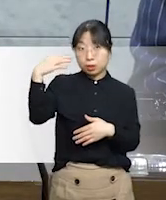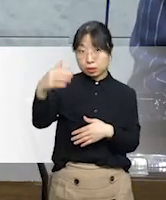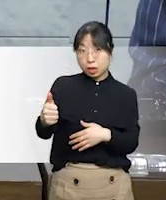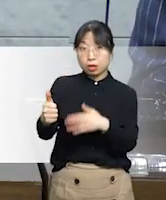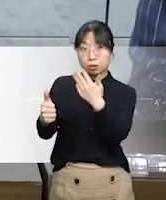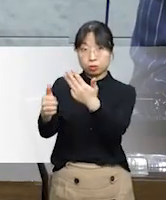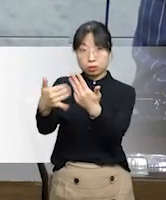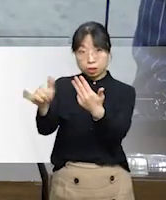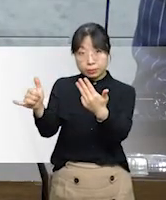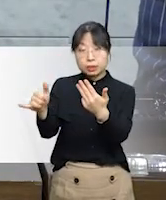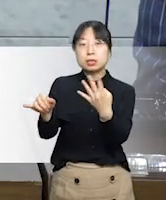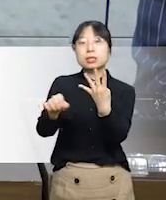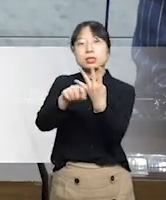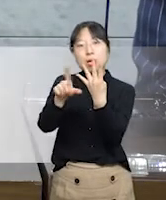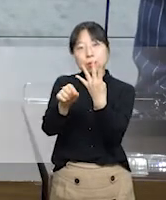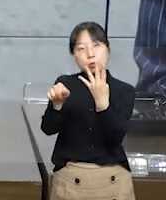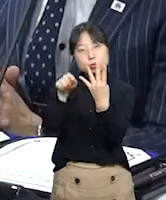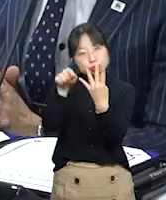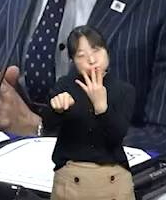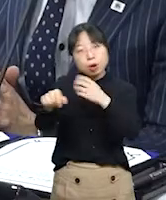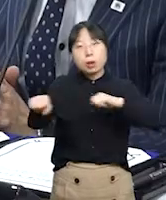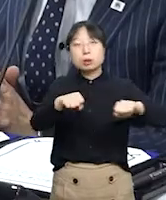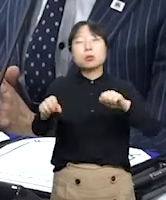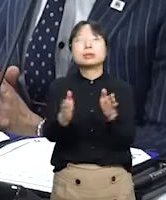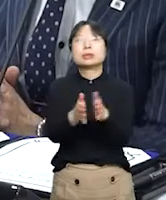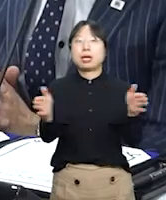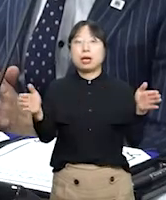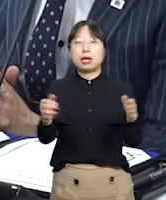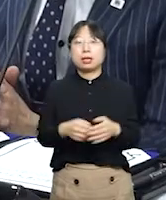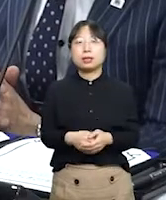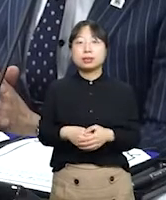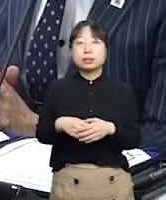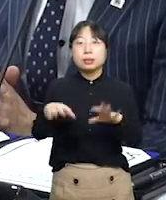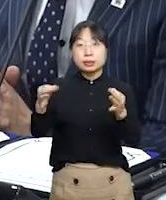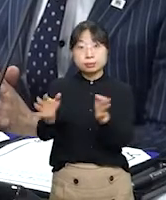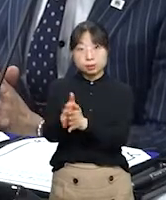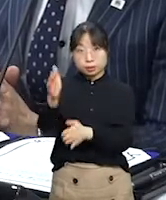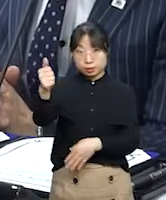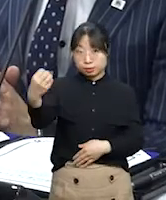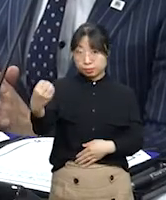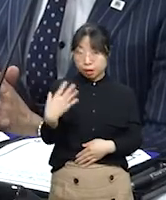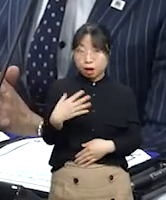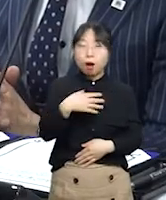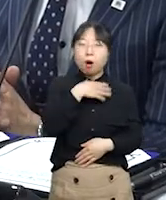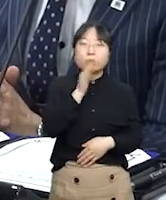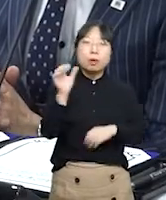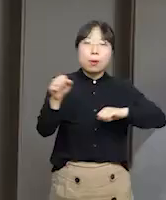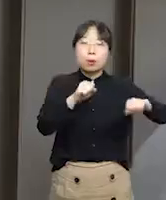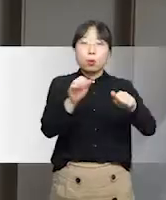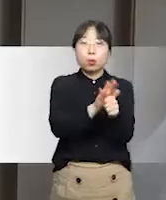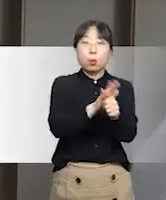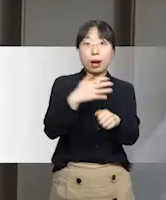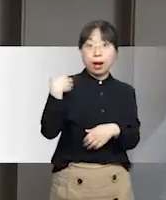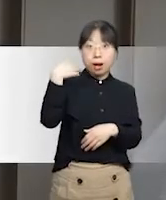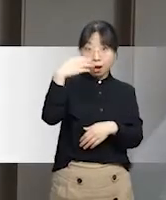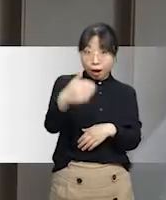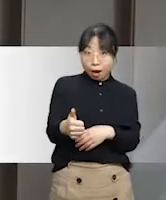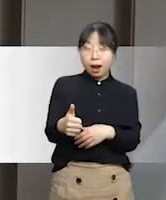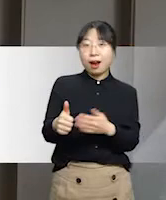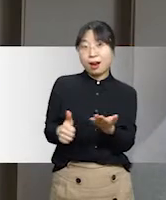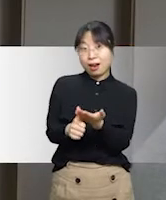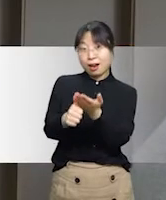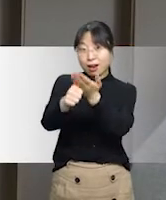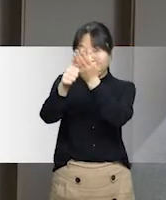본격적인 활동을 시작하게 됩니다. 김상돈 시장은 시니어 액티브 매니저를 적극 양성하여 노인 일자리도